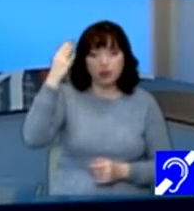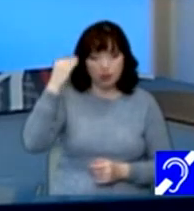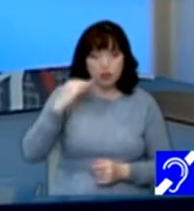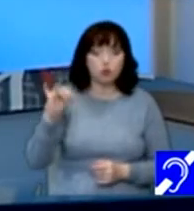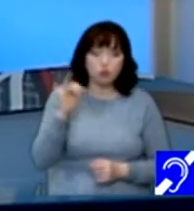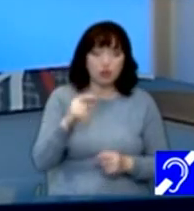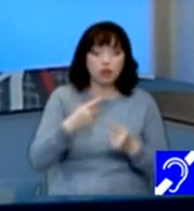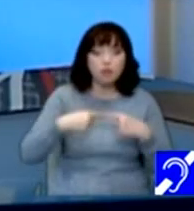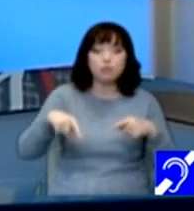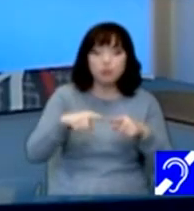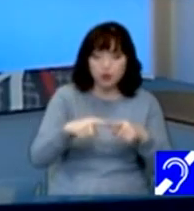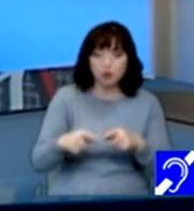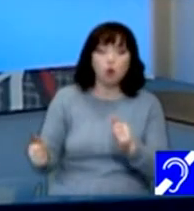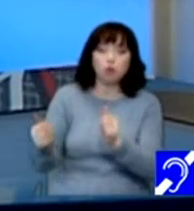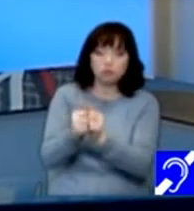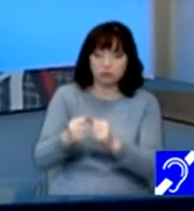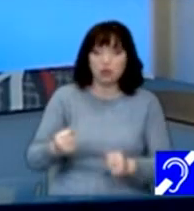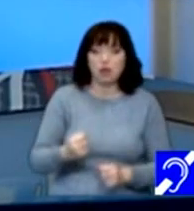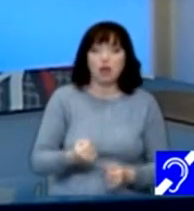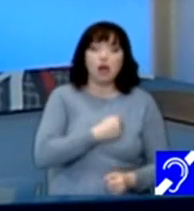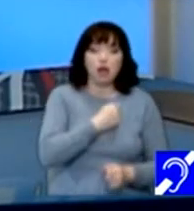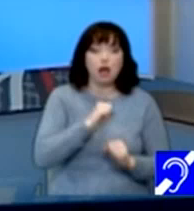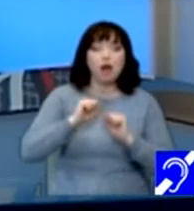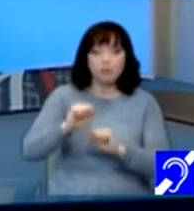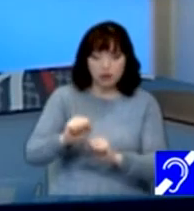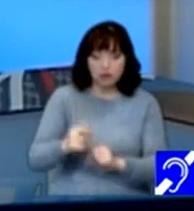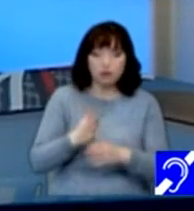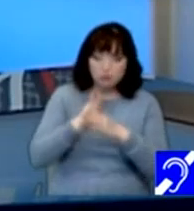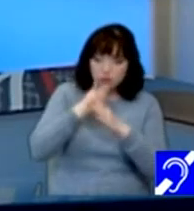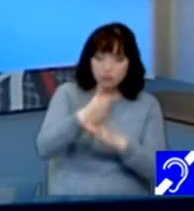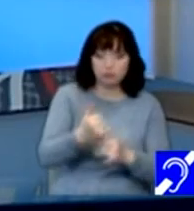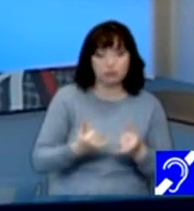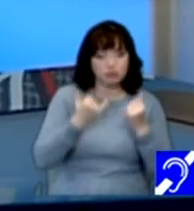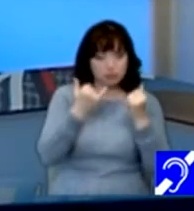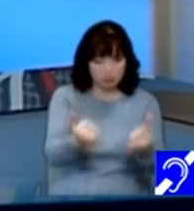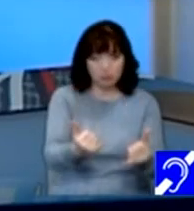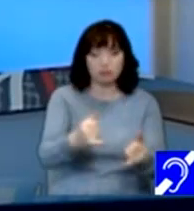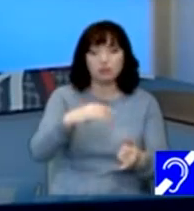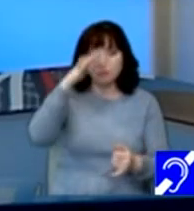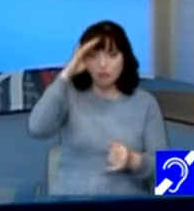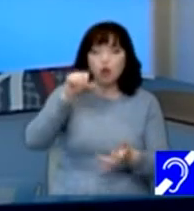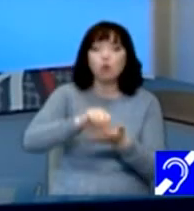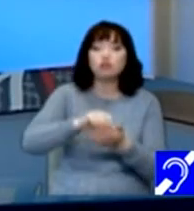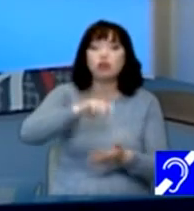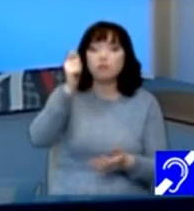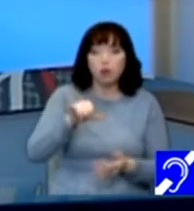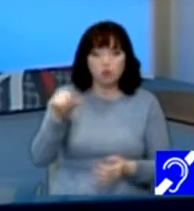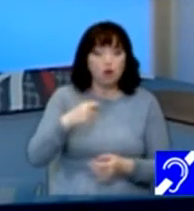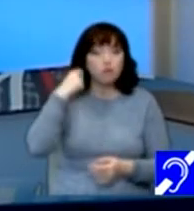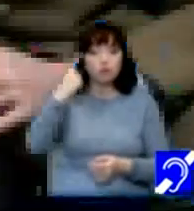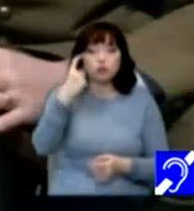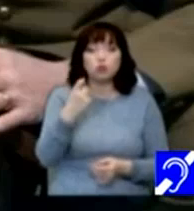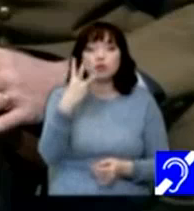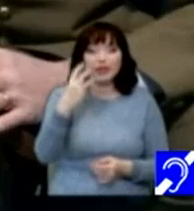Moldova și biroul atașatului apărării au adus astăzi un omagiu veteranului de război Ignat Sândulescu cu ocazia împlinirii vârstei de